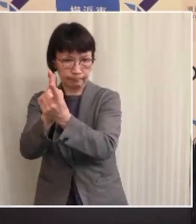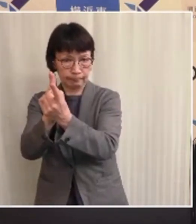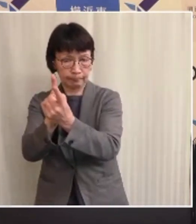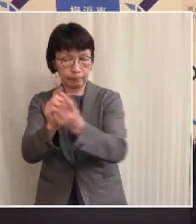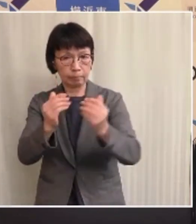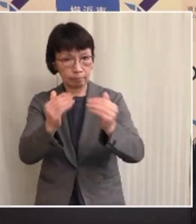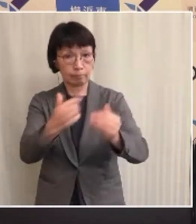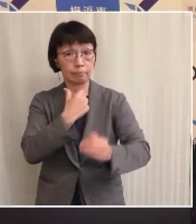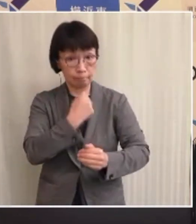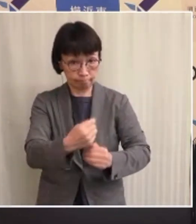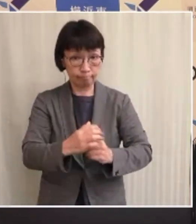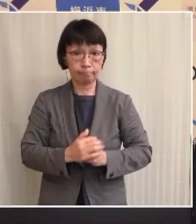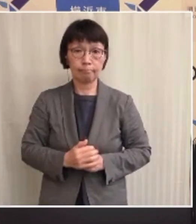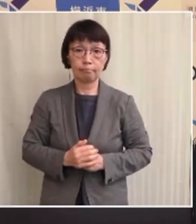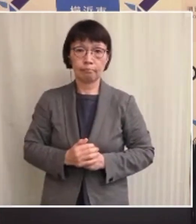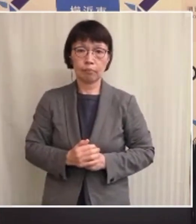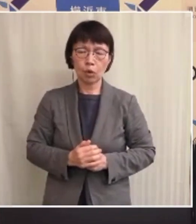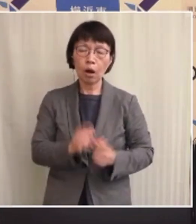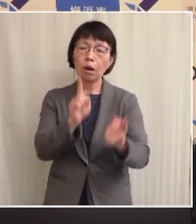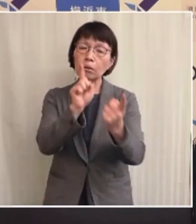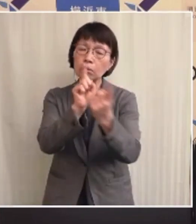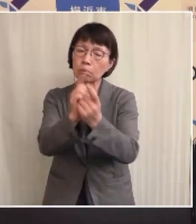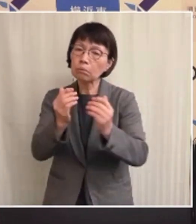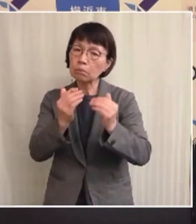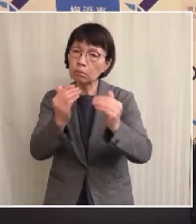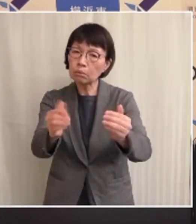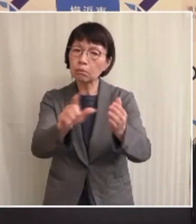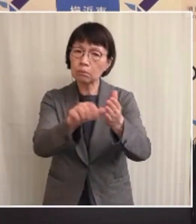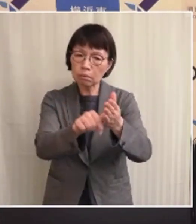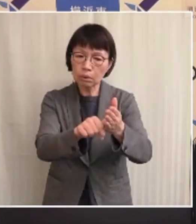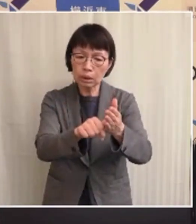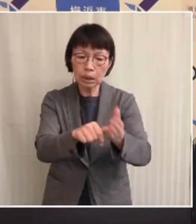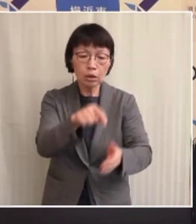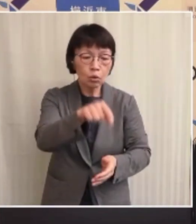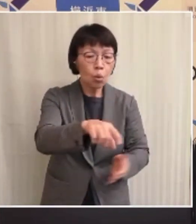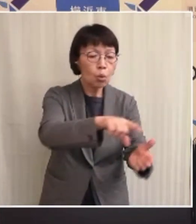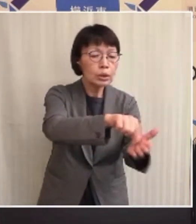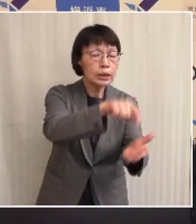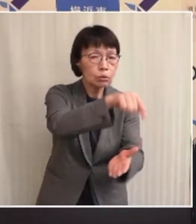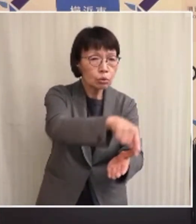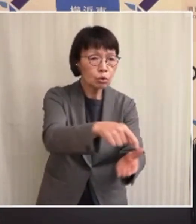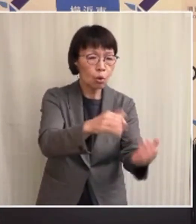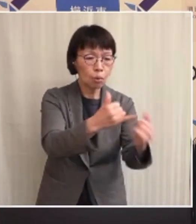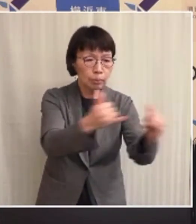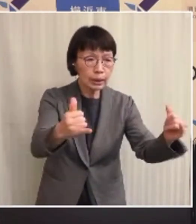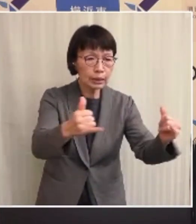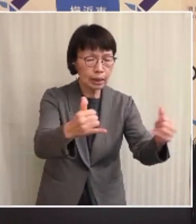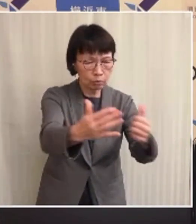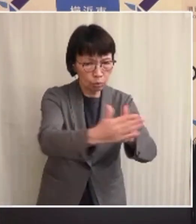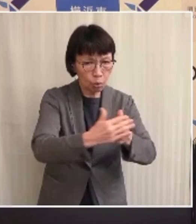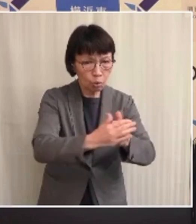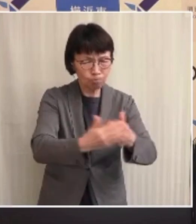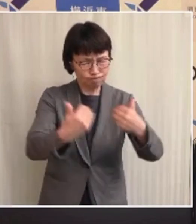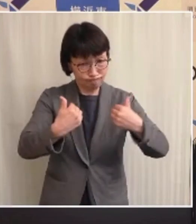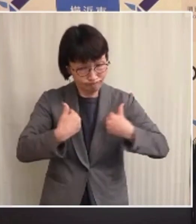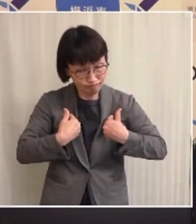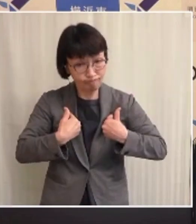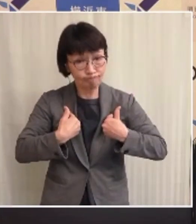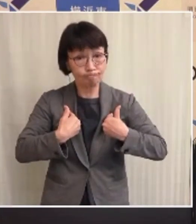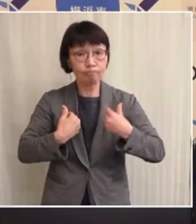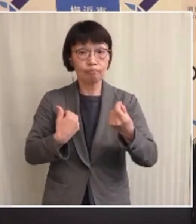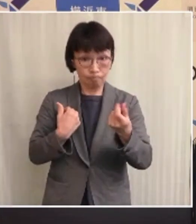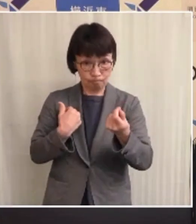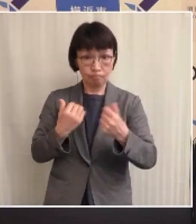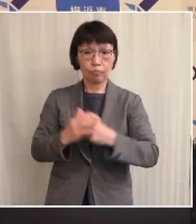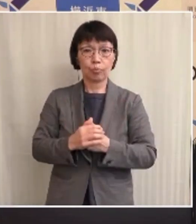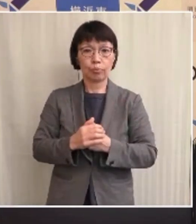。まあ、こういった対策を進めていく上で地元の方々のご協力が不可欠ですので